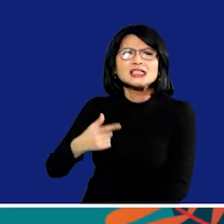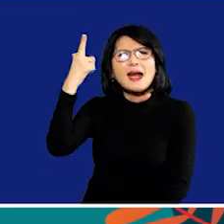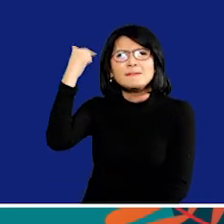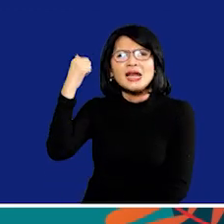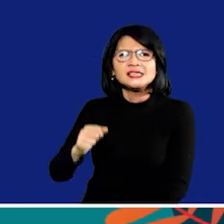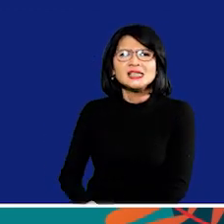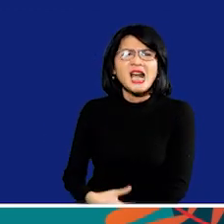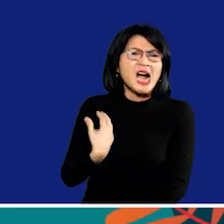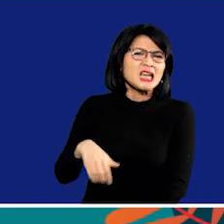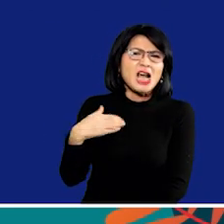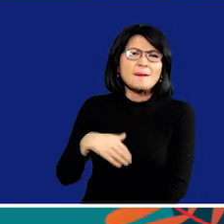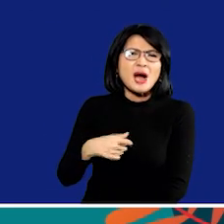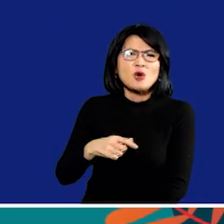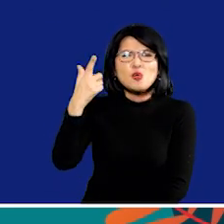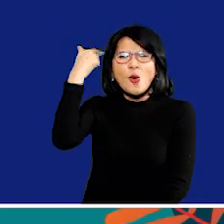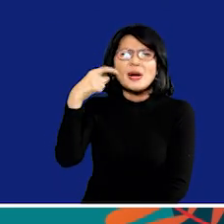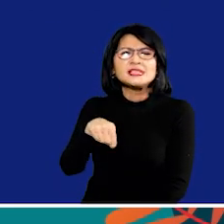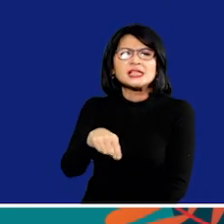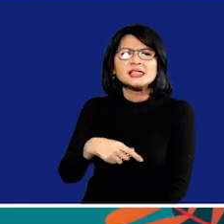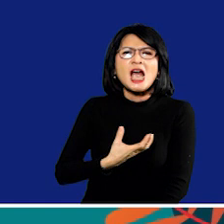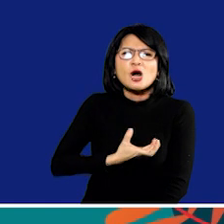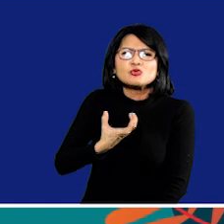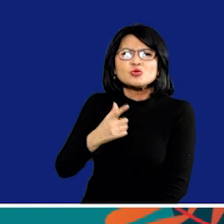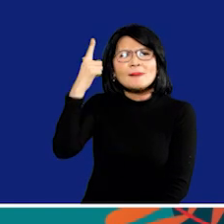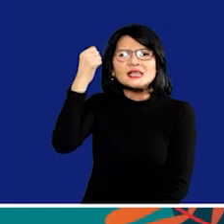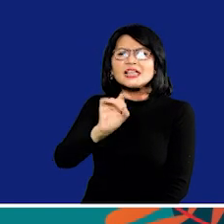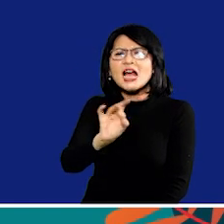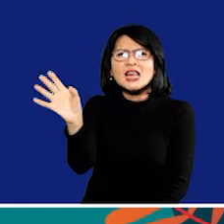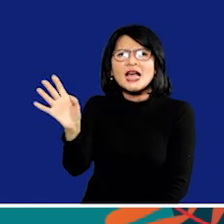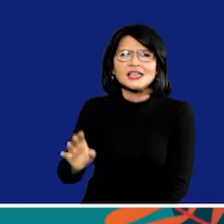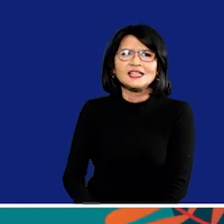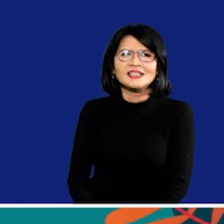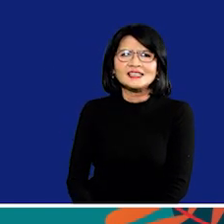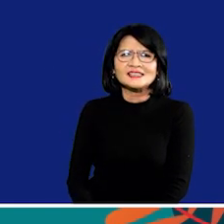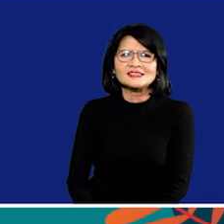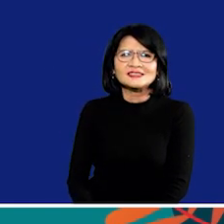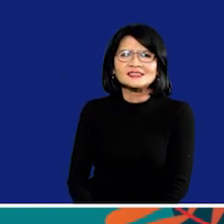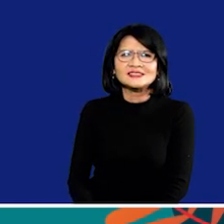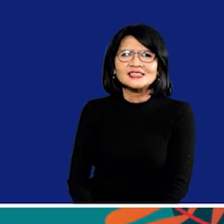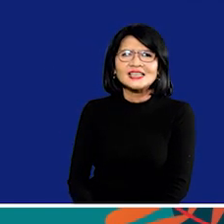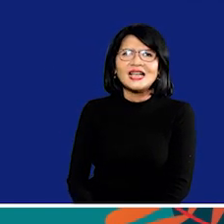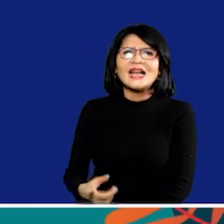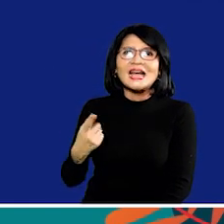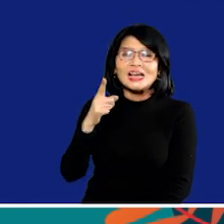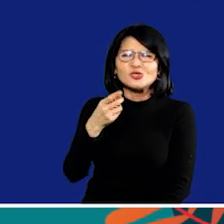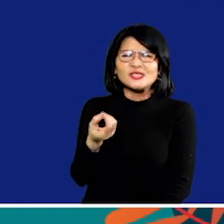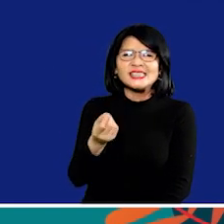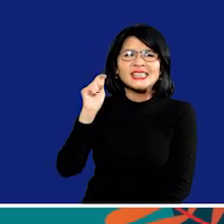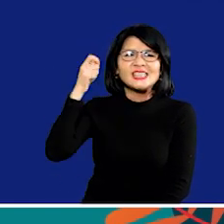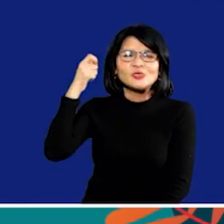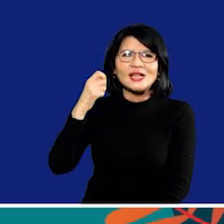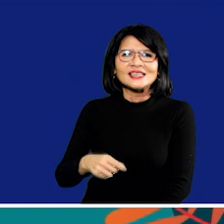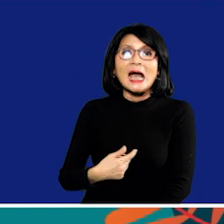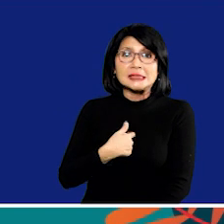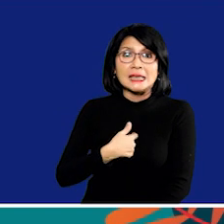kadang, aduh aku nggak mau nih belajar yang ini, aku lebih suka belajar yang ini. Hal-hal seperti itu yang menjadi sedikit kesulitan